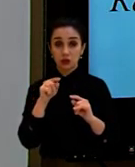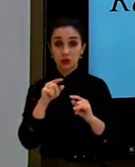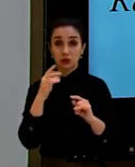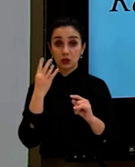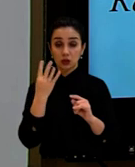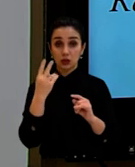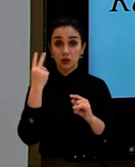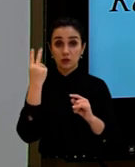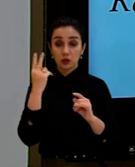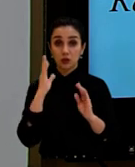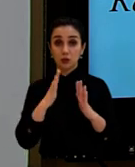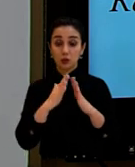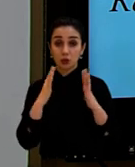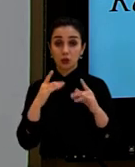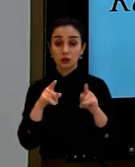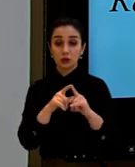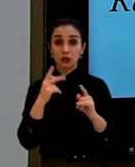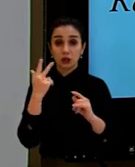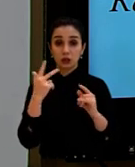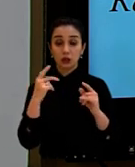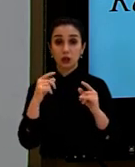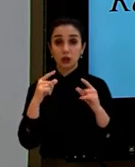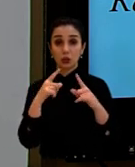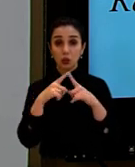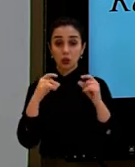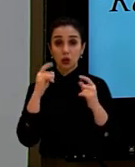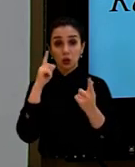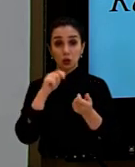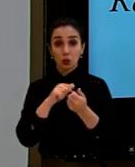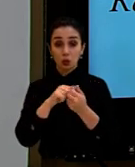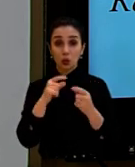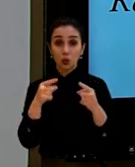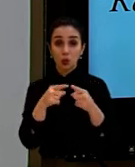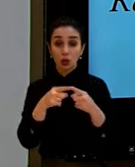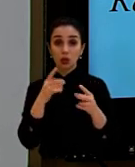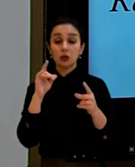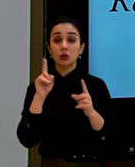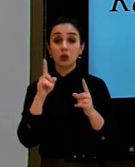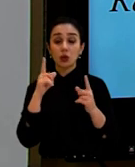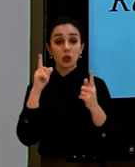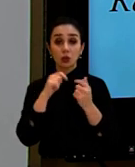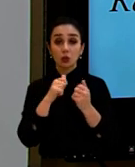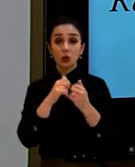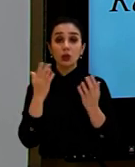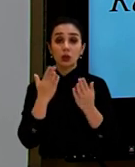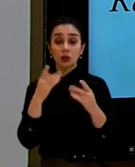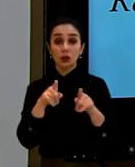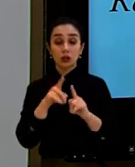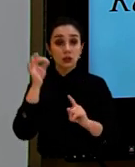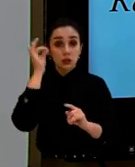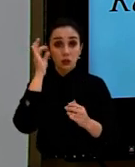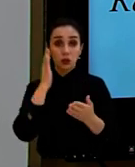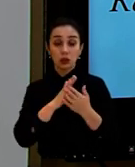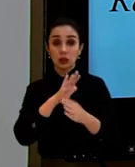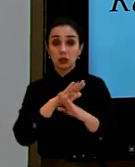Здесь 4 в квадрате больше, значит треугольник тупоугольный. А какой угол в данном треугольнике тупой?